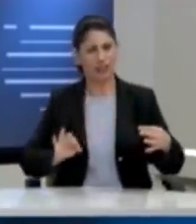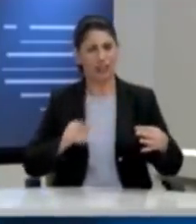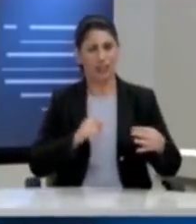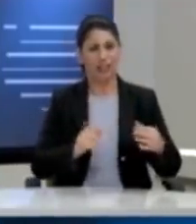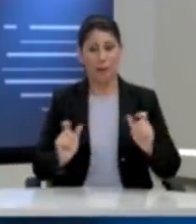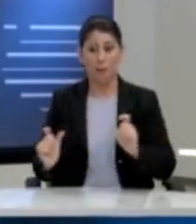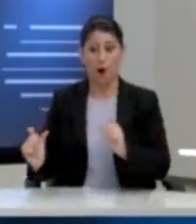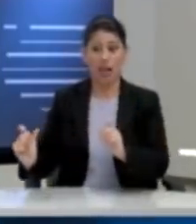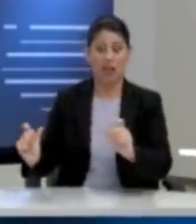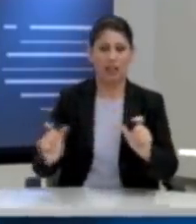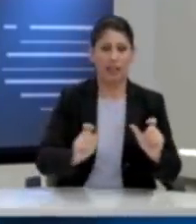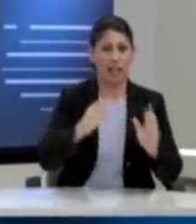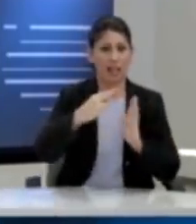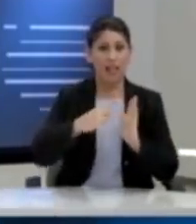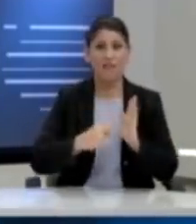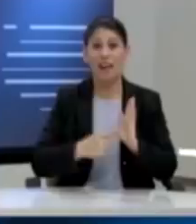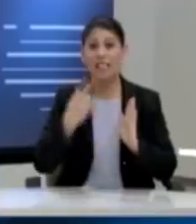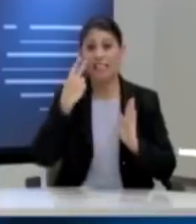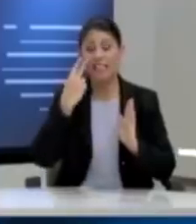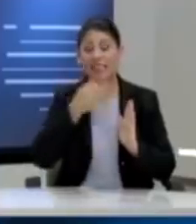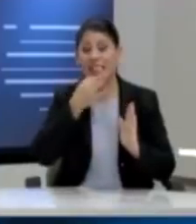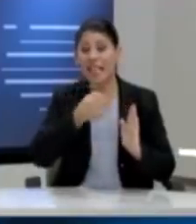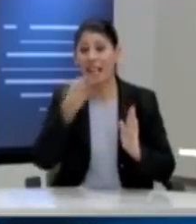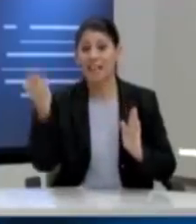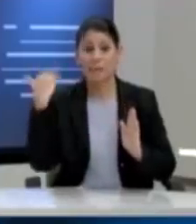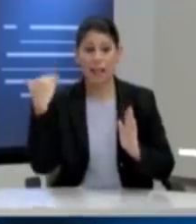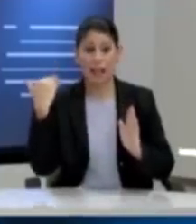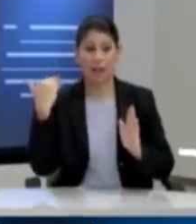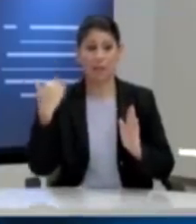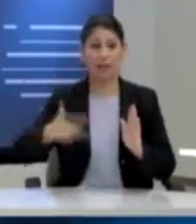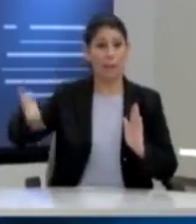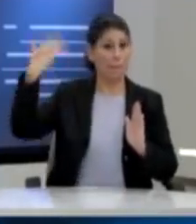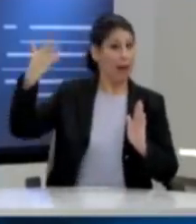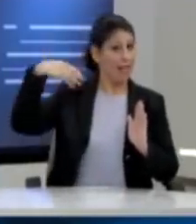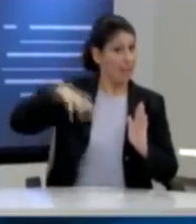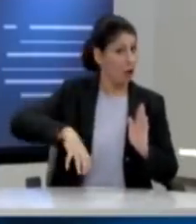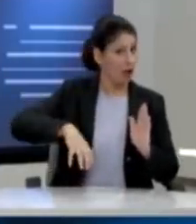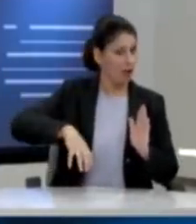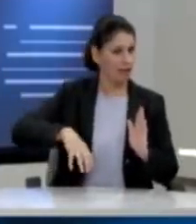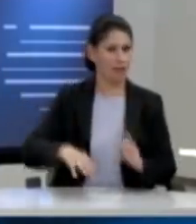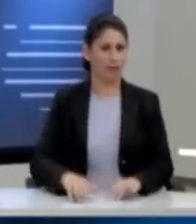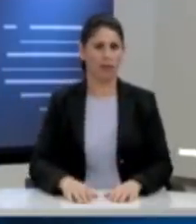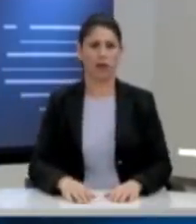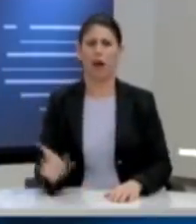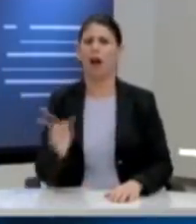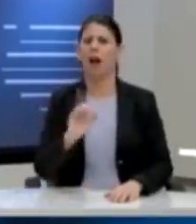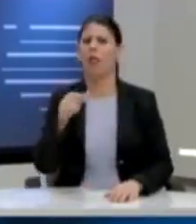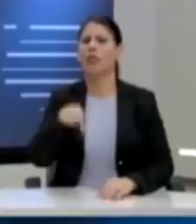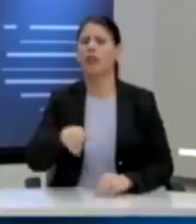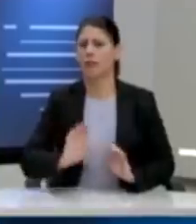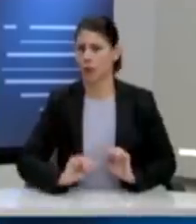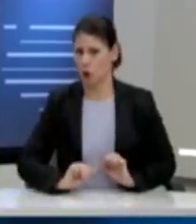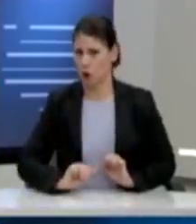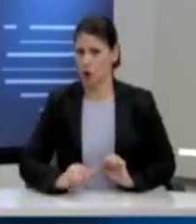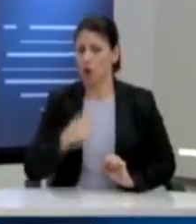πολιορκίας. Διαβάστε τι λέγατε παλιά. Σε παλιές εποχές. Αλλά δεν είναι αυτό.